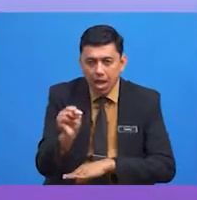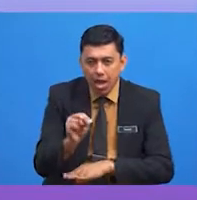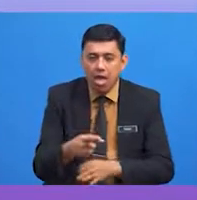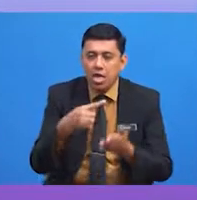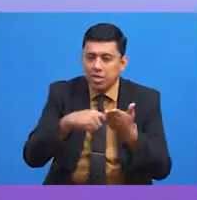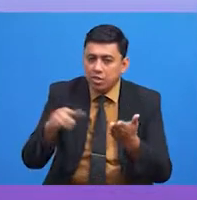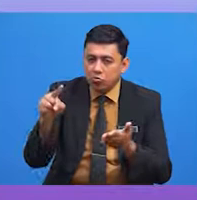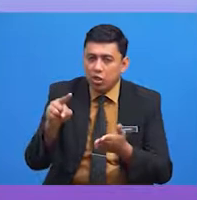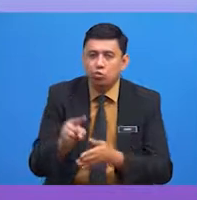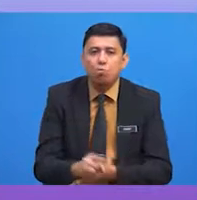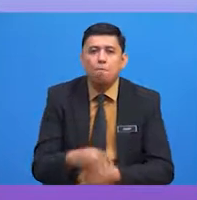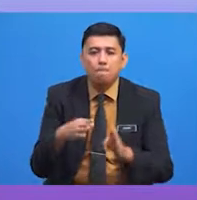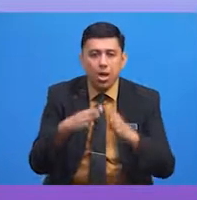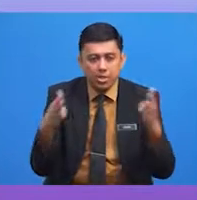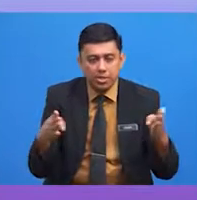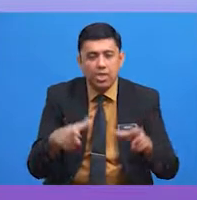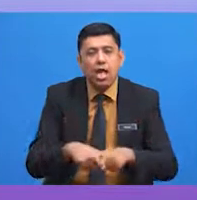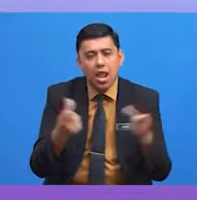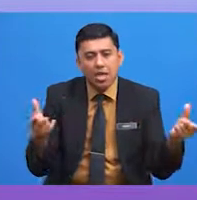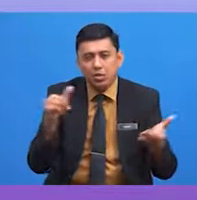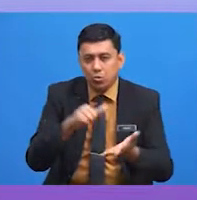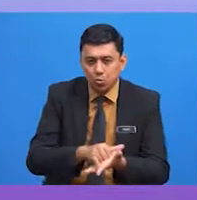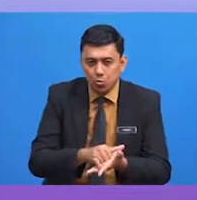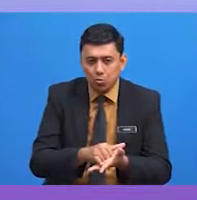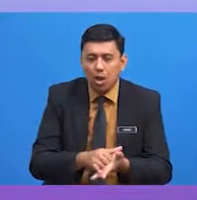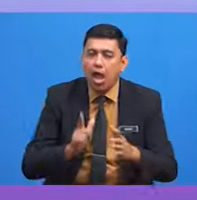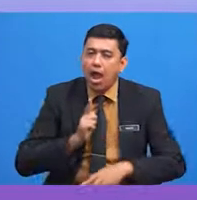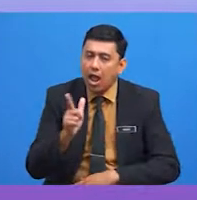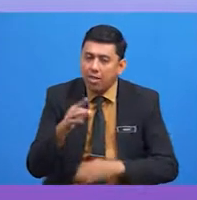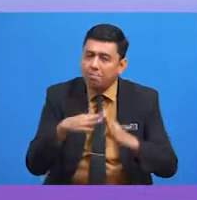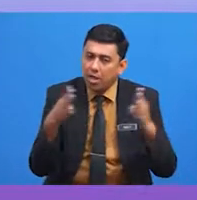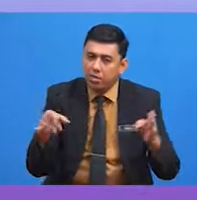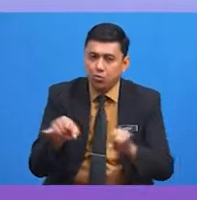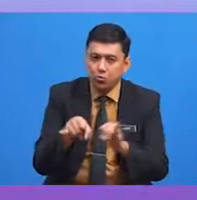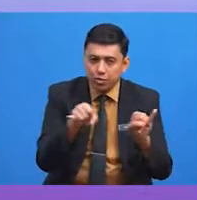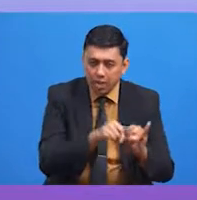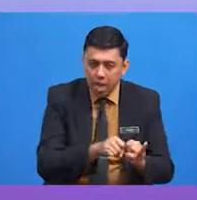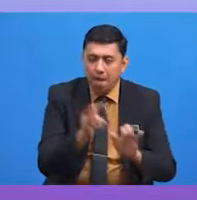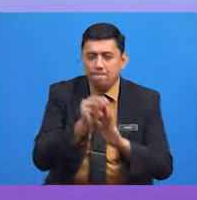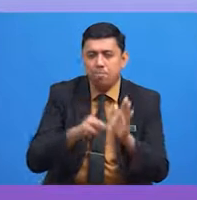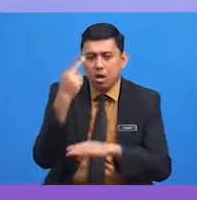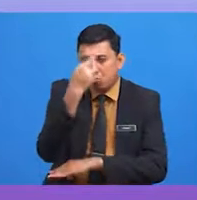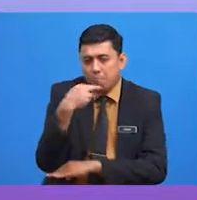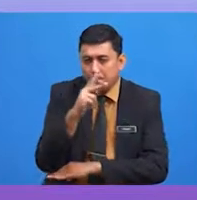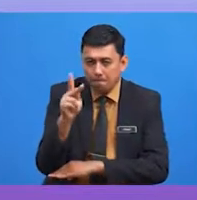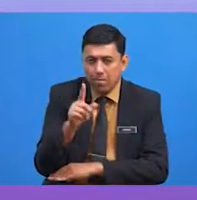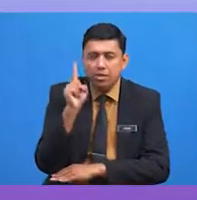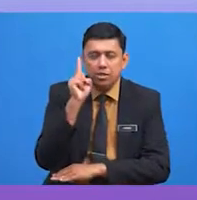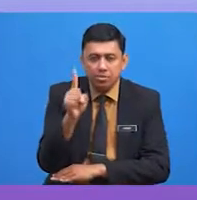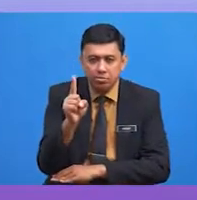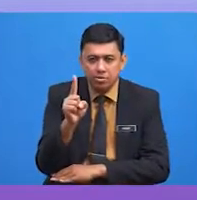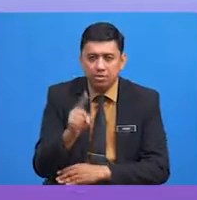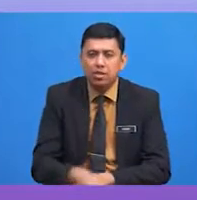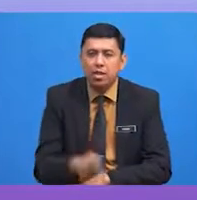sesuatu bahasa. Selain itu, laras bahasa juga merupakan satu